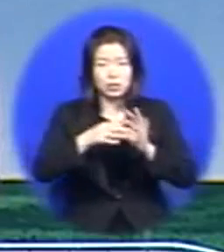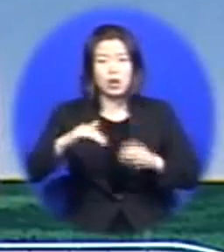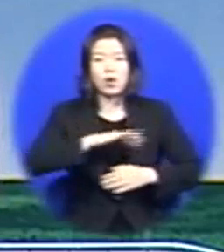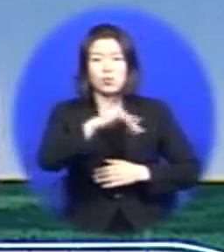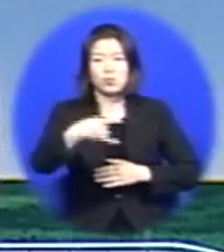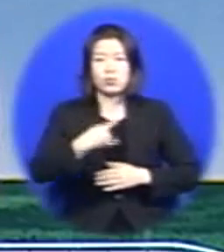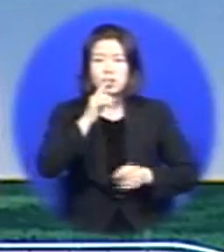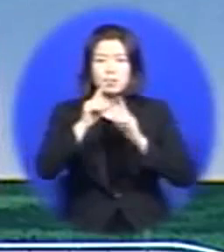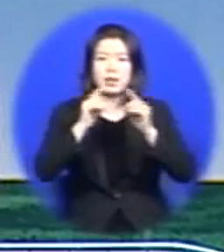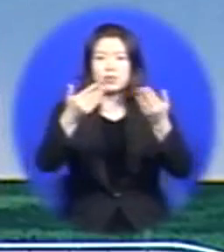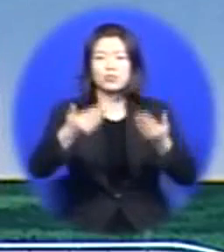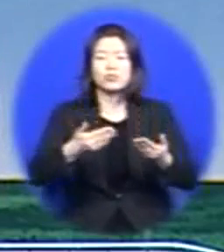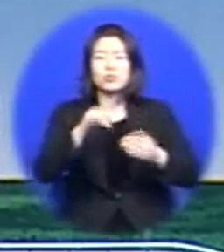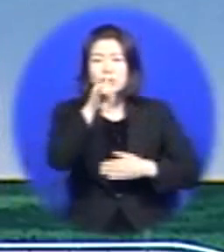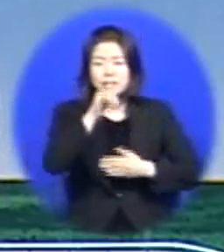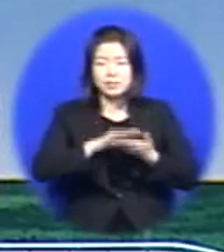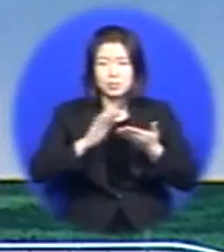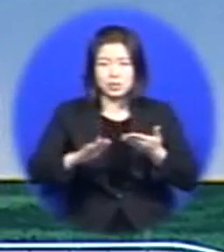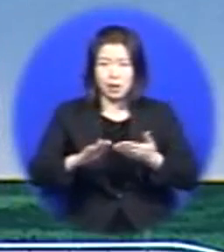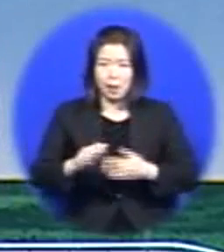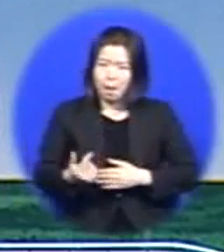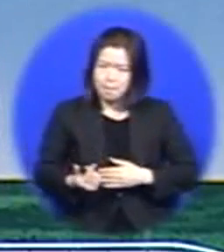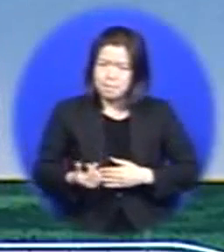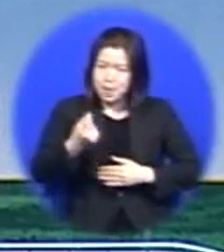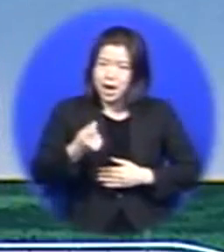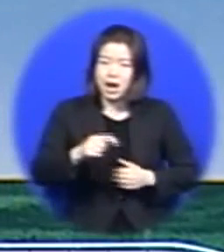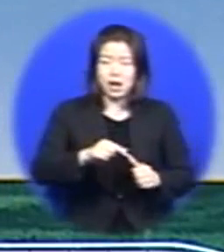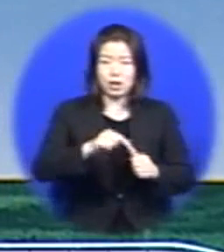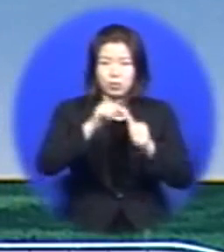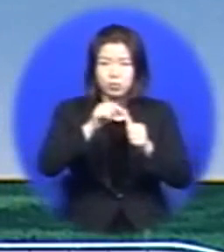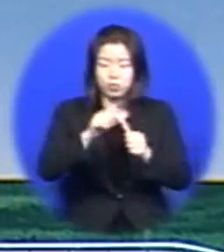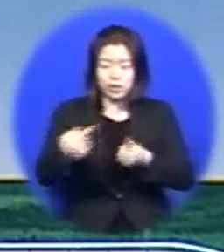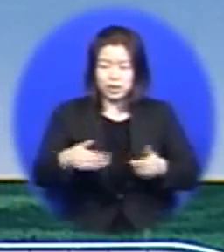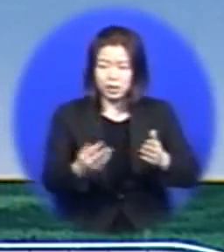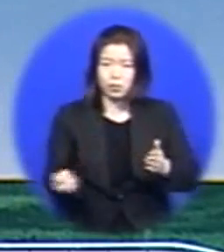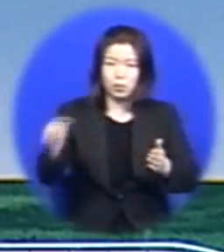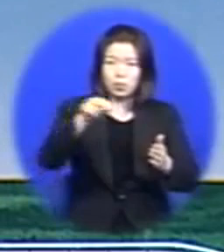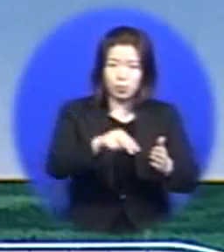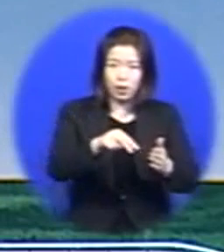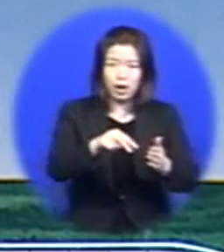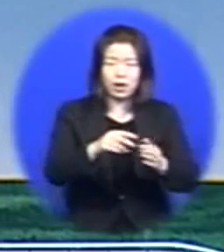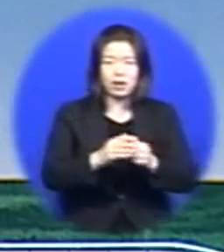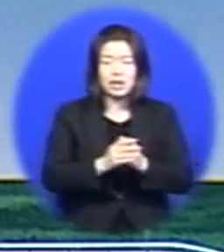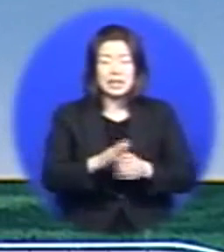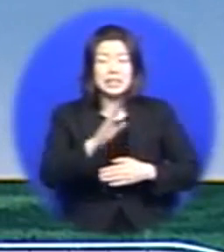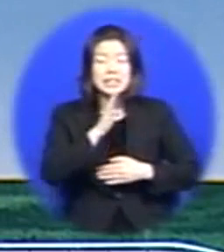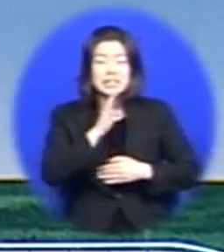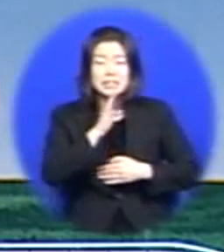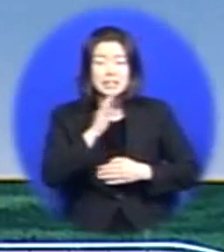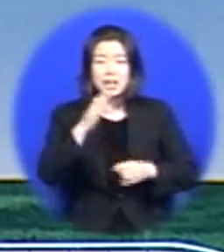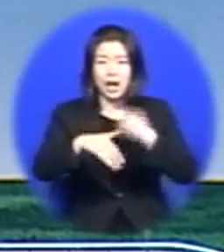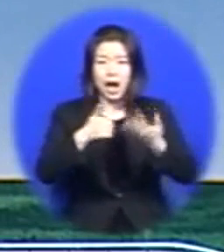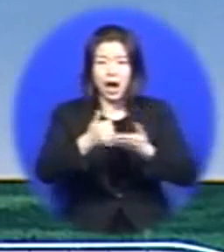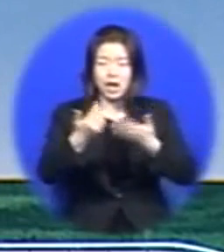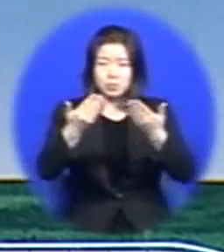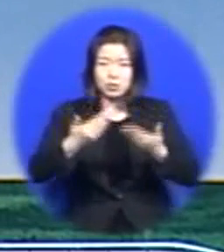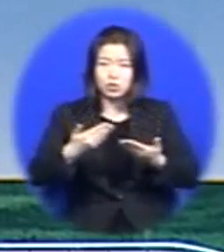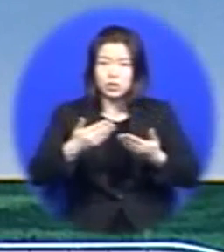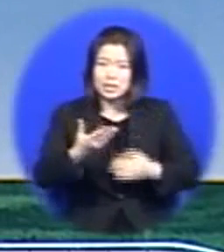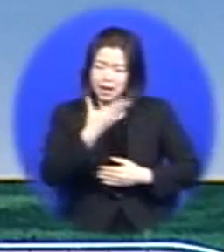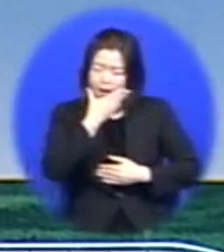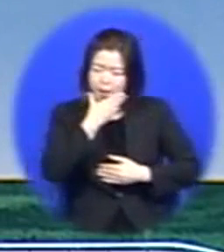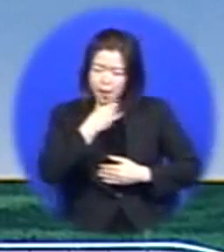말씀하세요. 속히 구원의 길로 들어서라. 진짜 하나님이 주시는 행복한